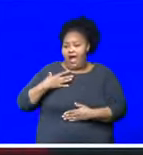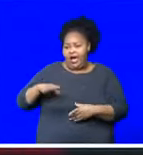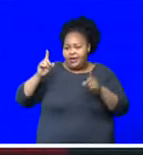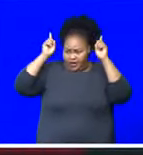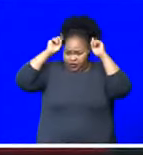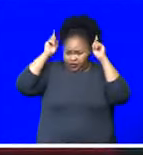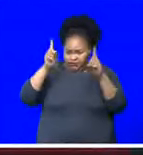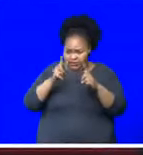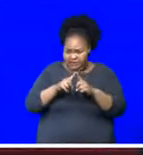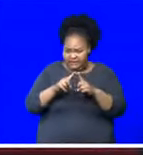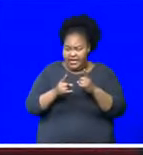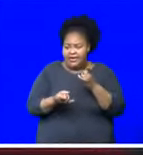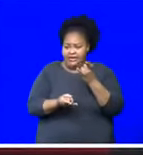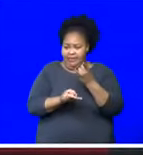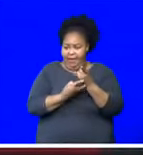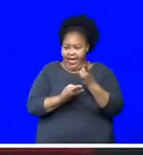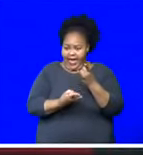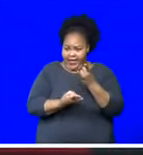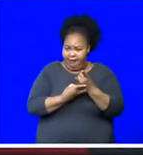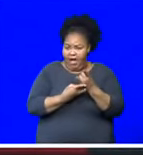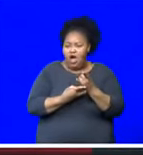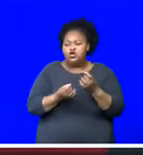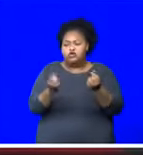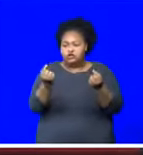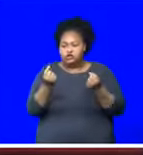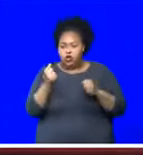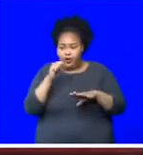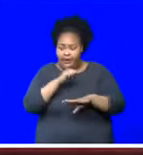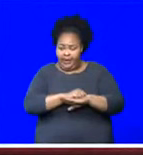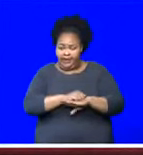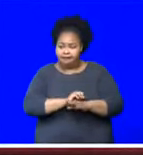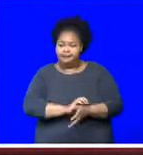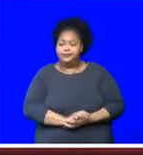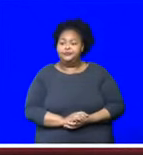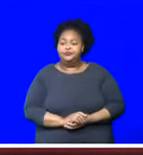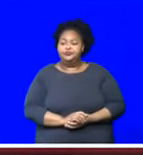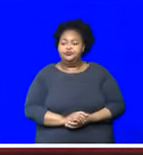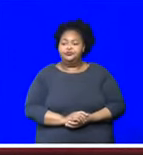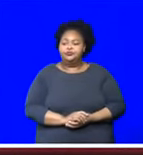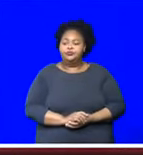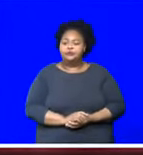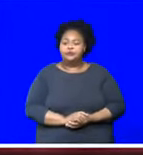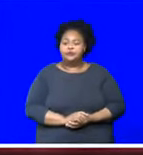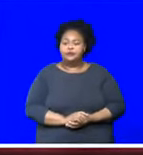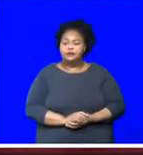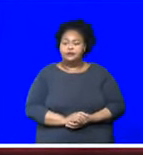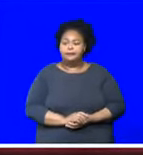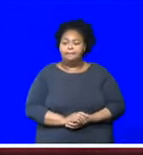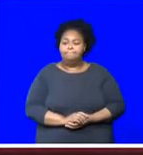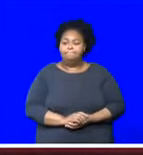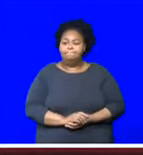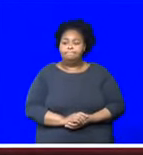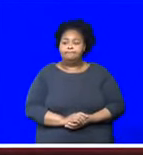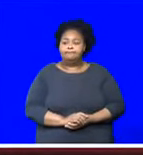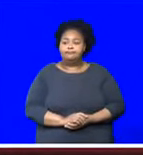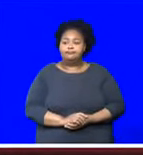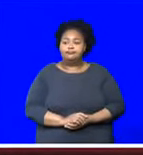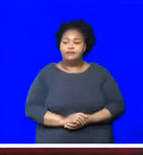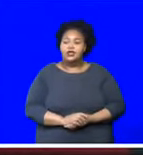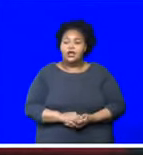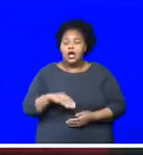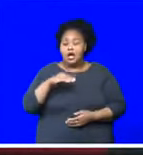bathi ukhona kudimela. Kubaqathutisa in the sense that batabe baboleka neti